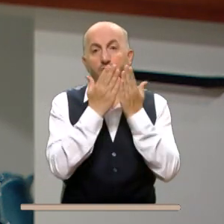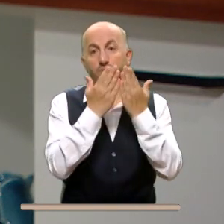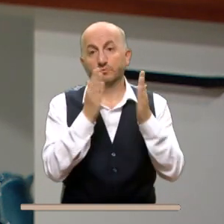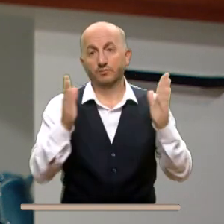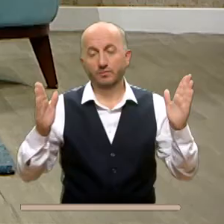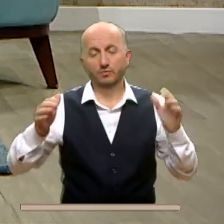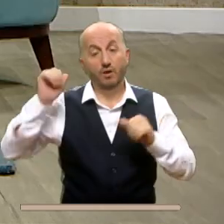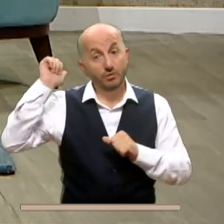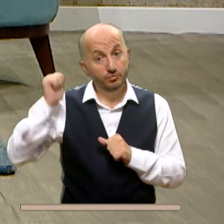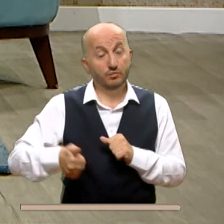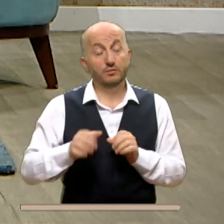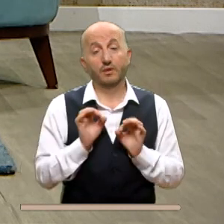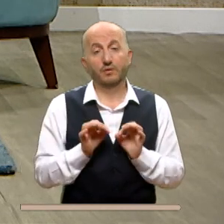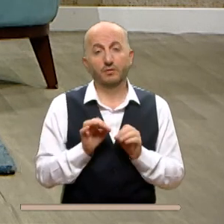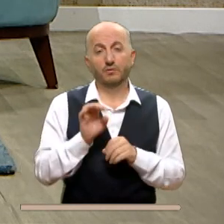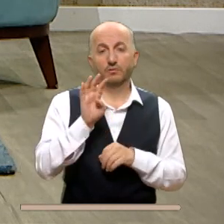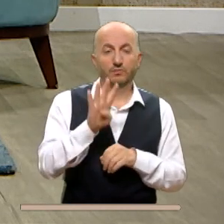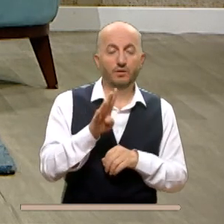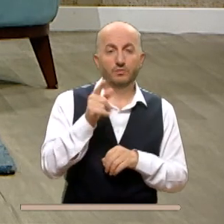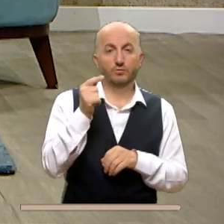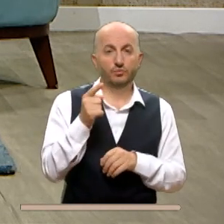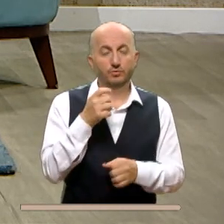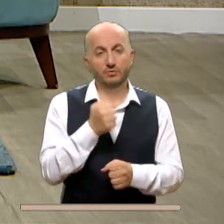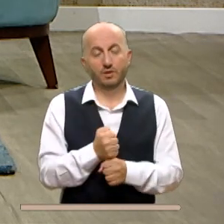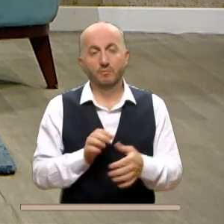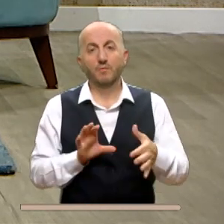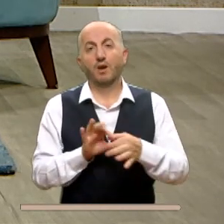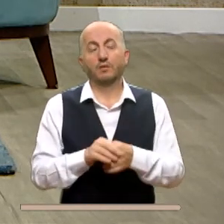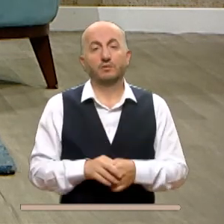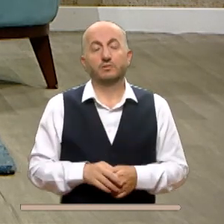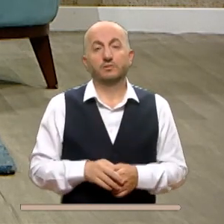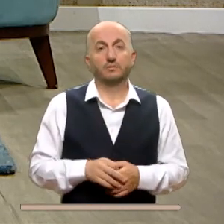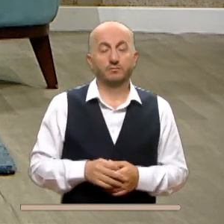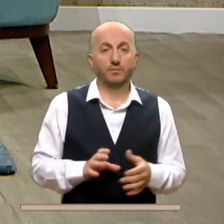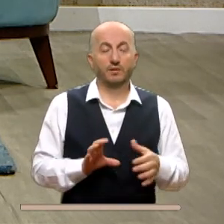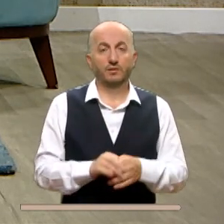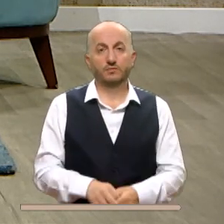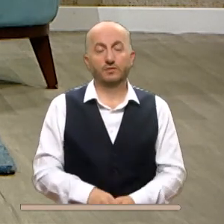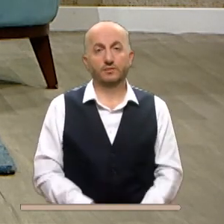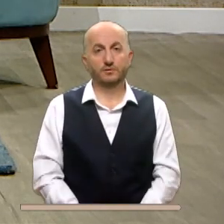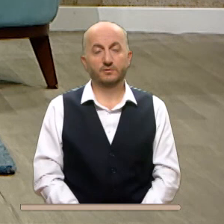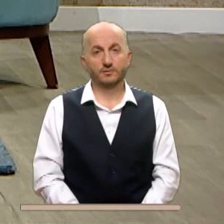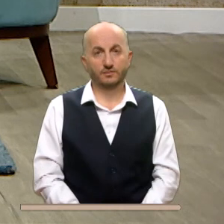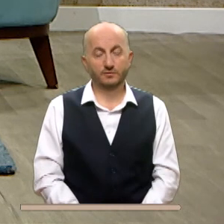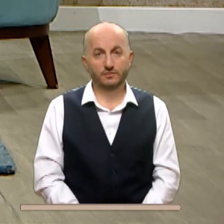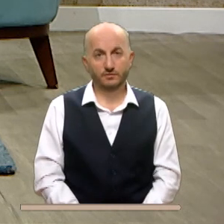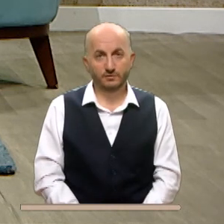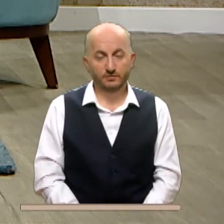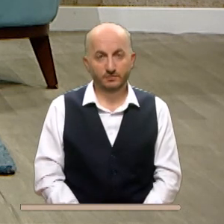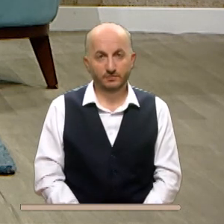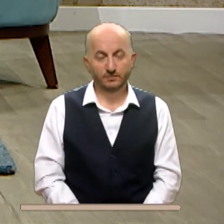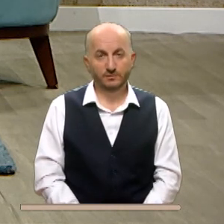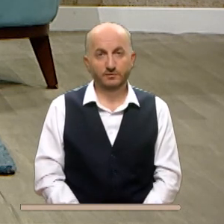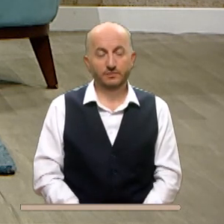tarafından da çok sık kullanılıyor. Şimdi 4.5G bağlantısıyla saygıdeğer hocam Ahmet Mahmut Şen'e bağlanacağız müsaadenizle. Estağfurullah.